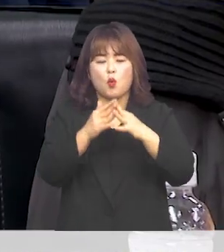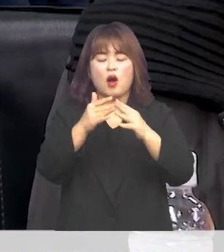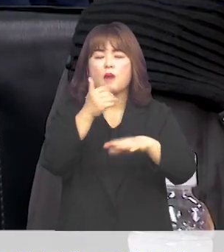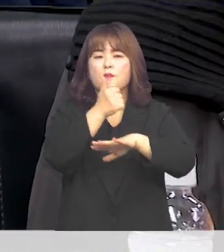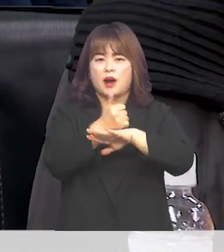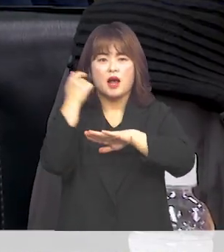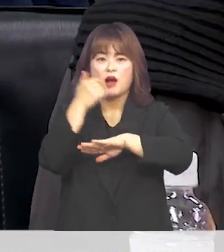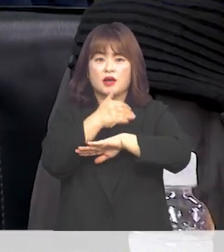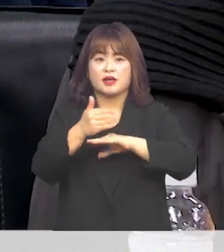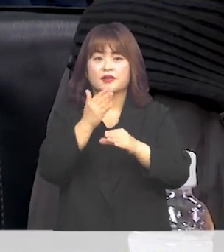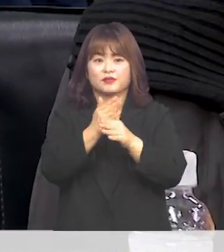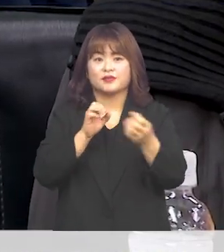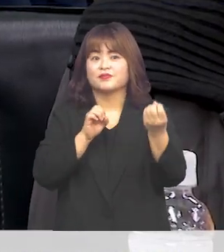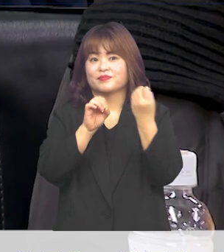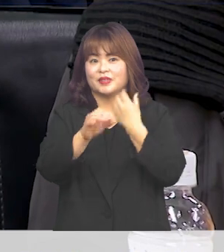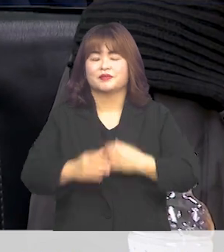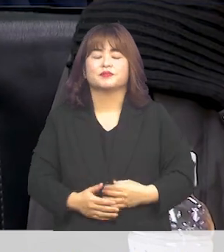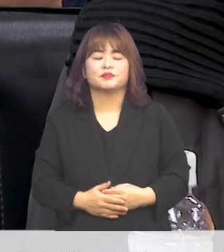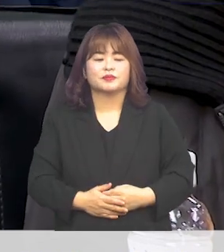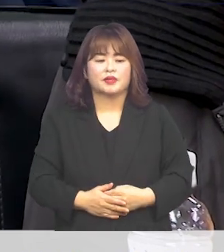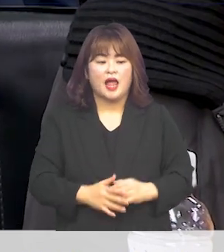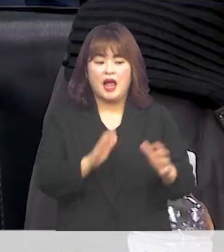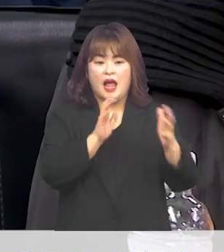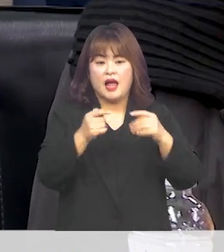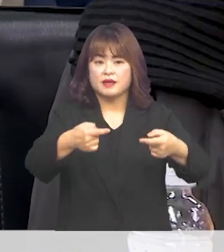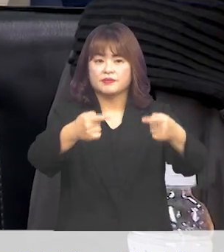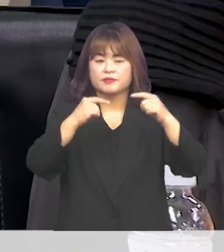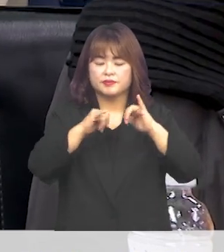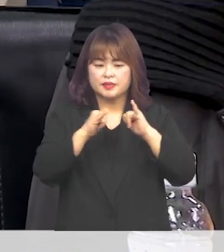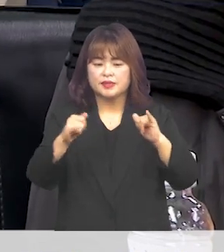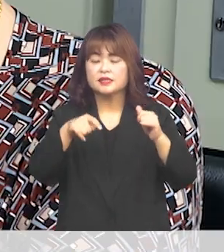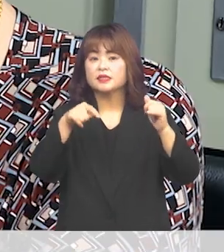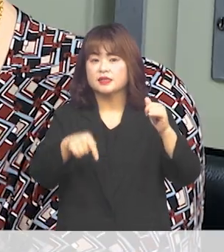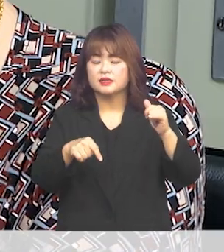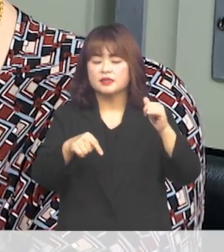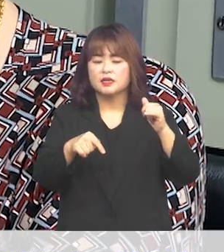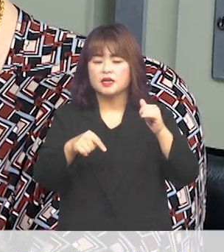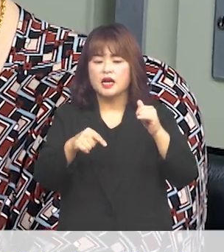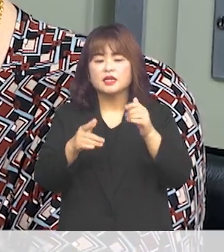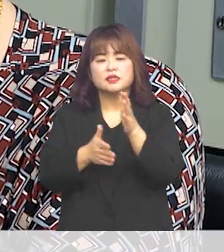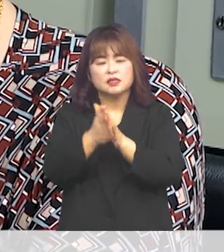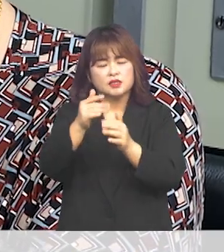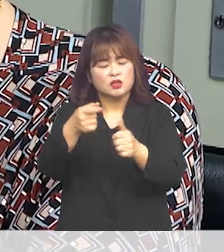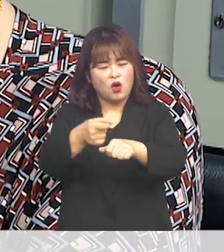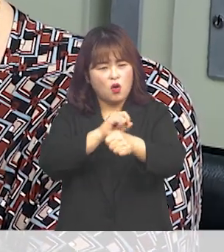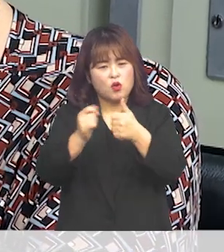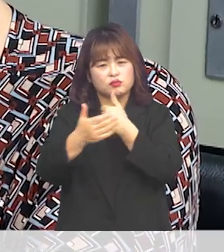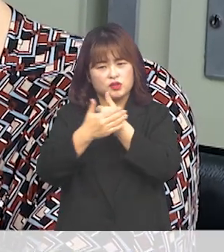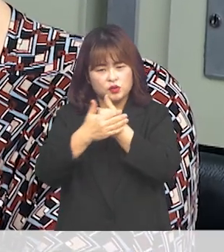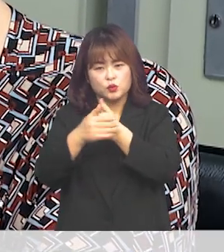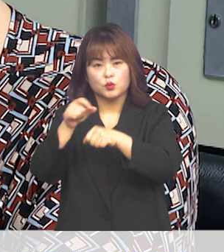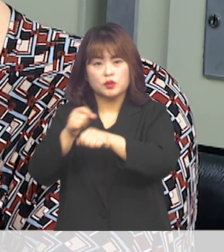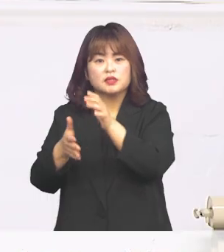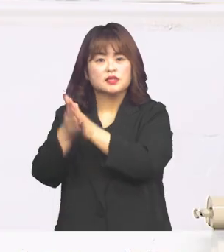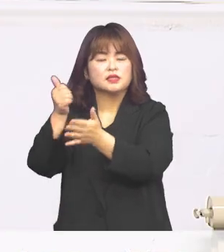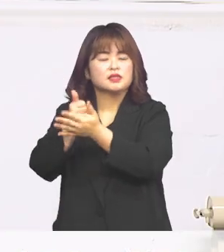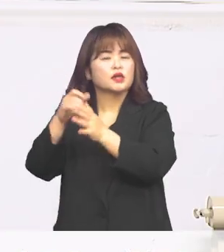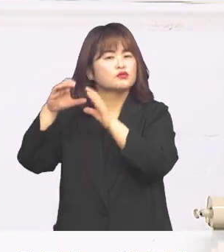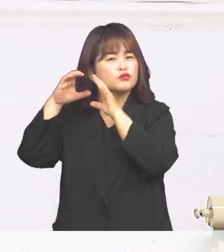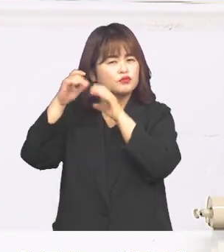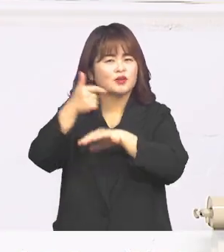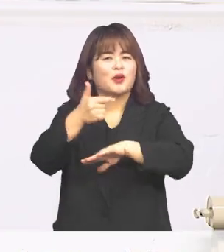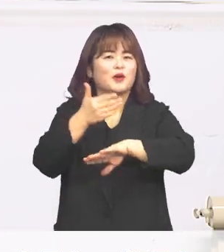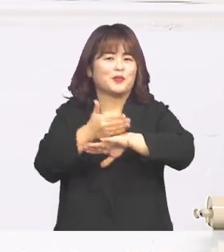마무리할 예정이라고 설명했습니다. 간담회에 참석한 입주민들은 시의 적극적인 지원과 이상일